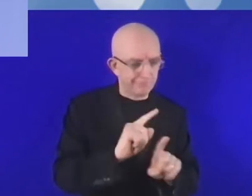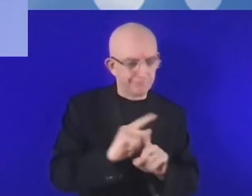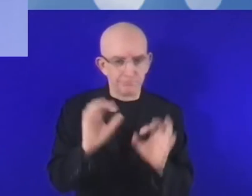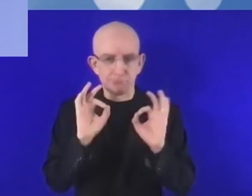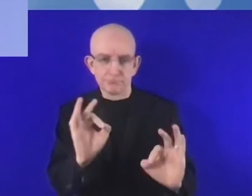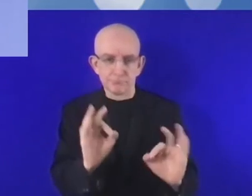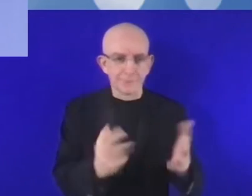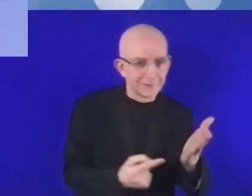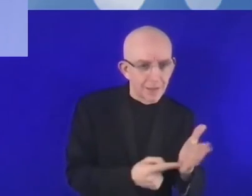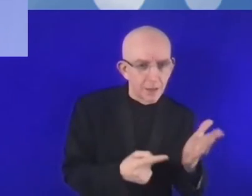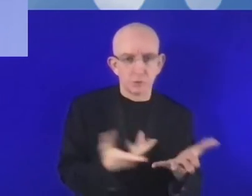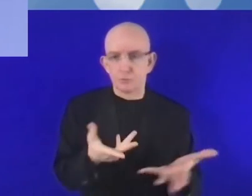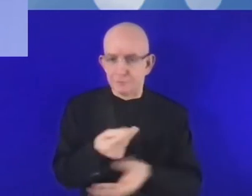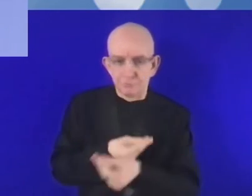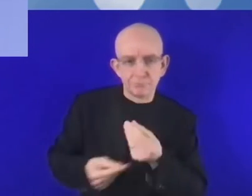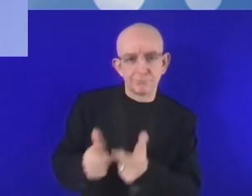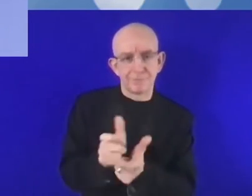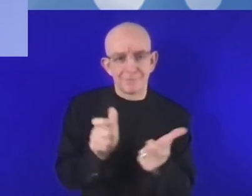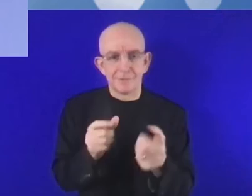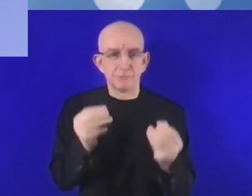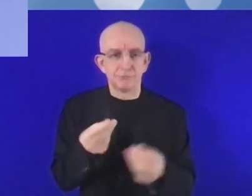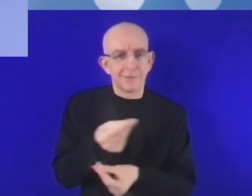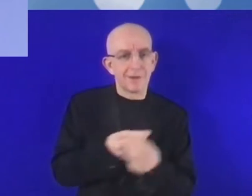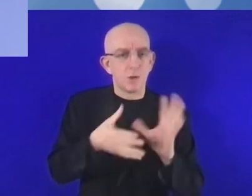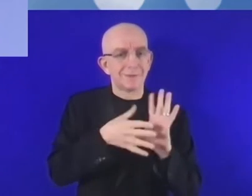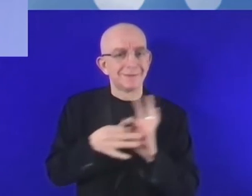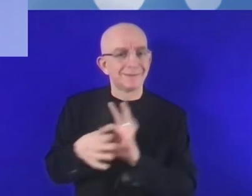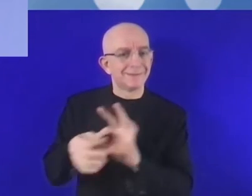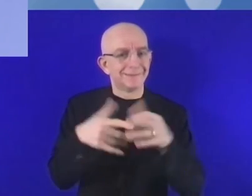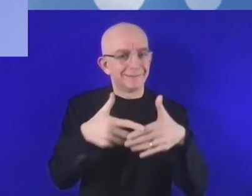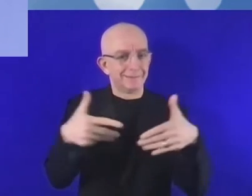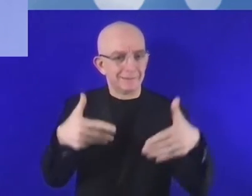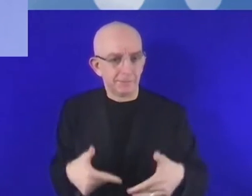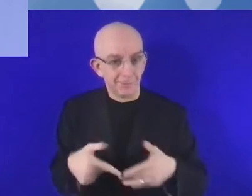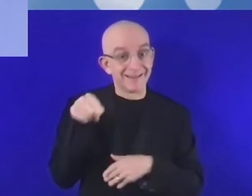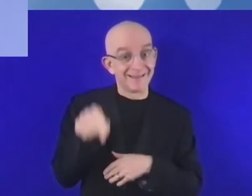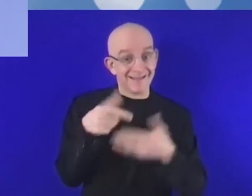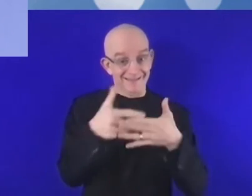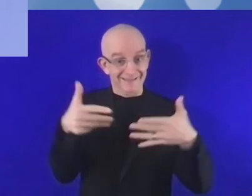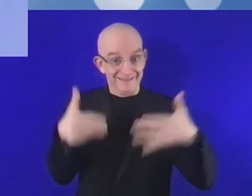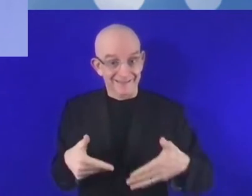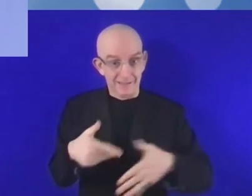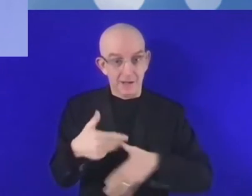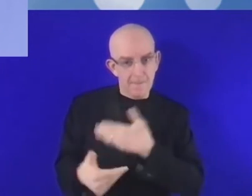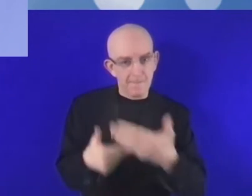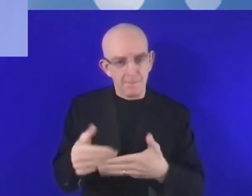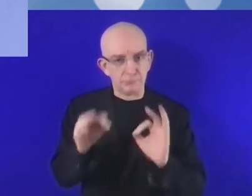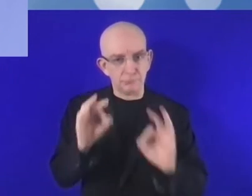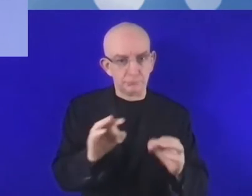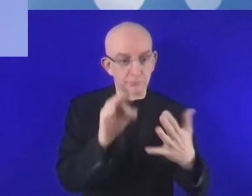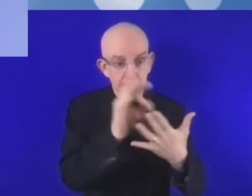успевать и мы не сможем преуспеть. Что касается регулирования, цифровая трансформация